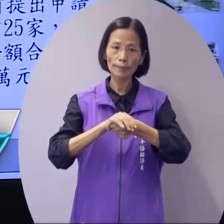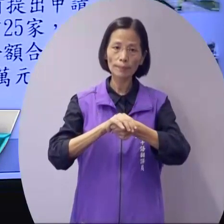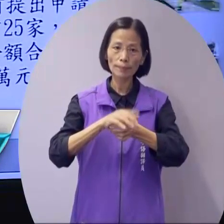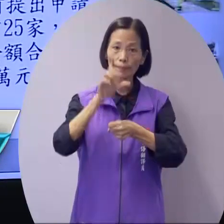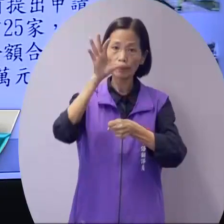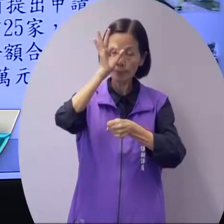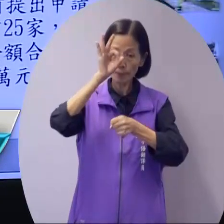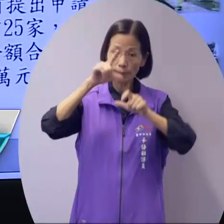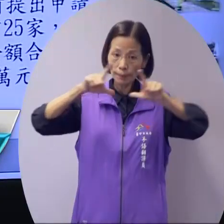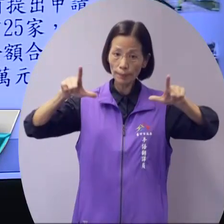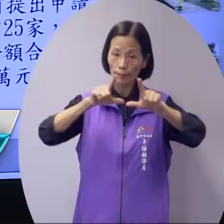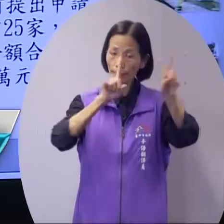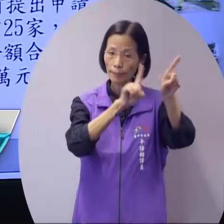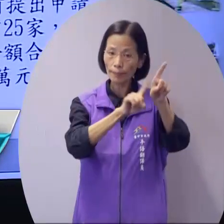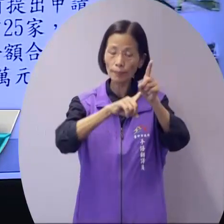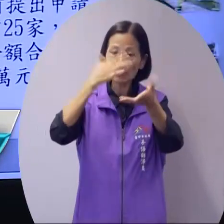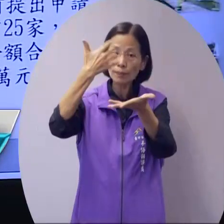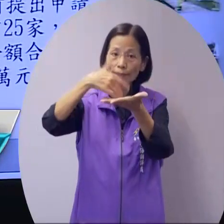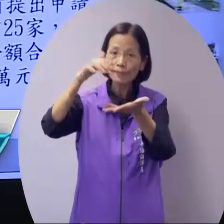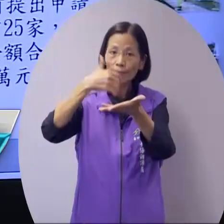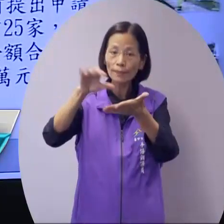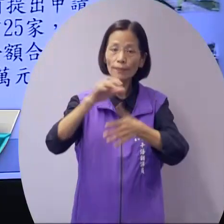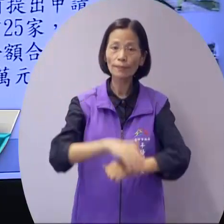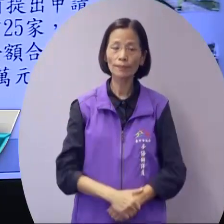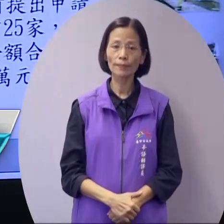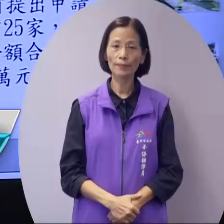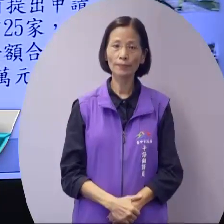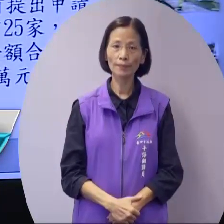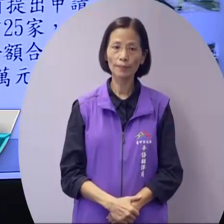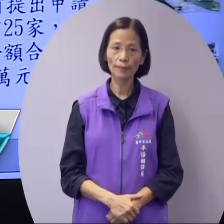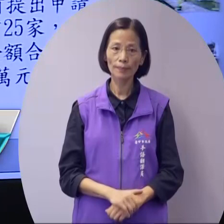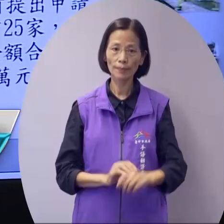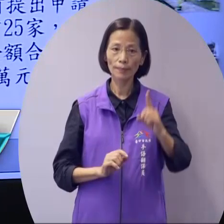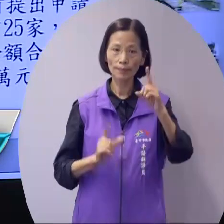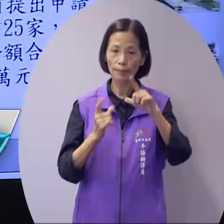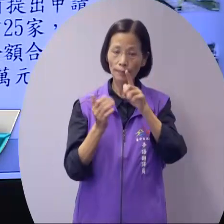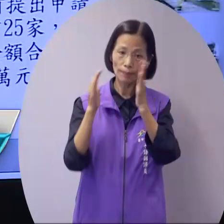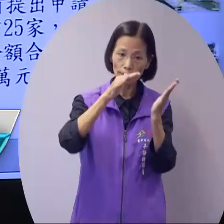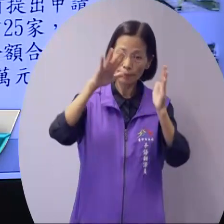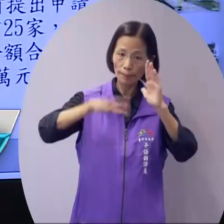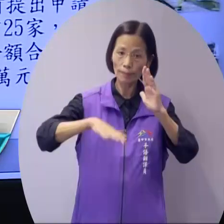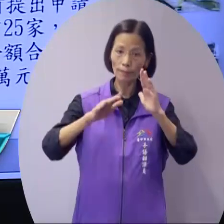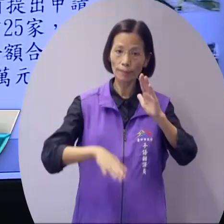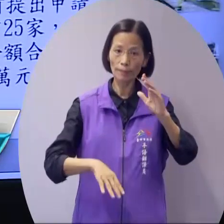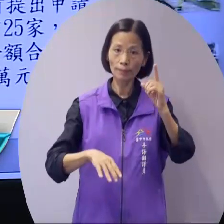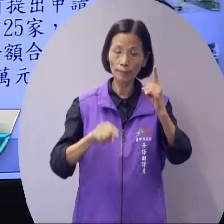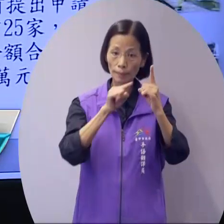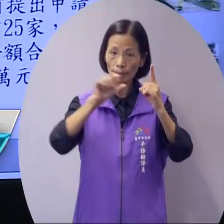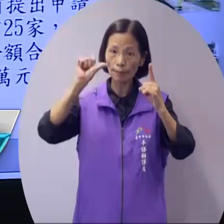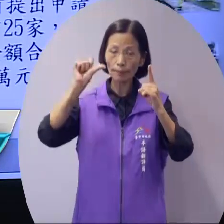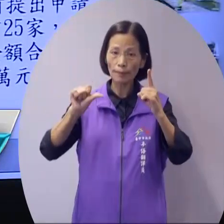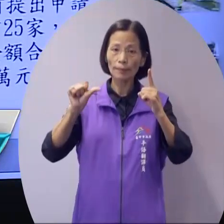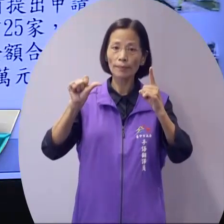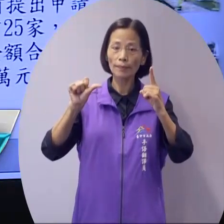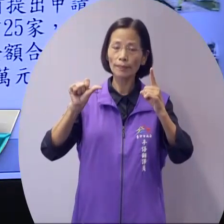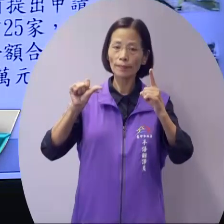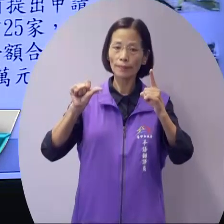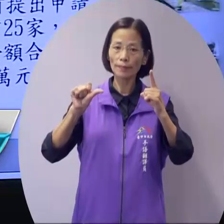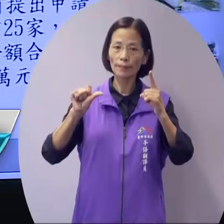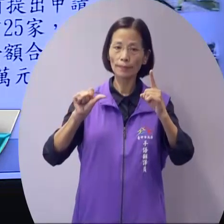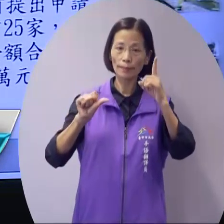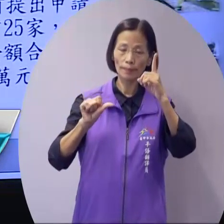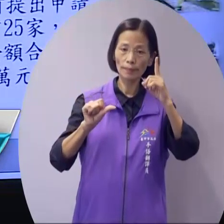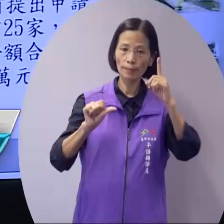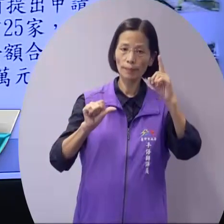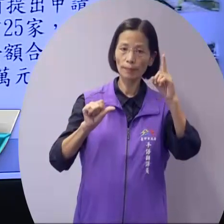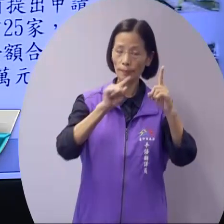面积的区域计算分为未满一公顷，还有一公顷以上到5公顷，公顷以上未满